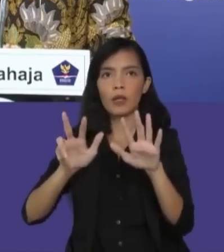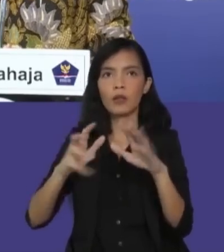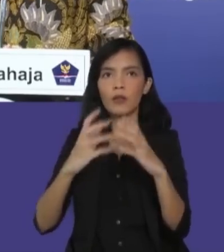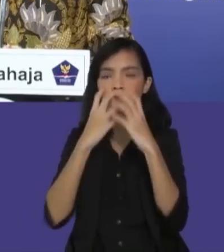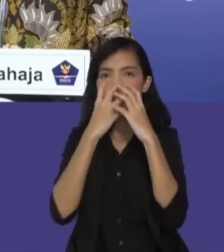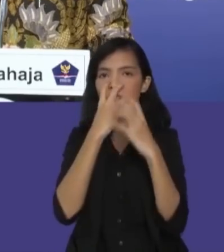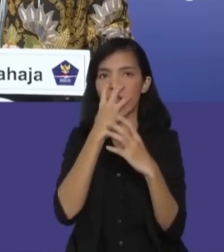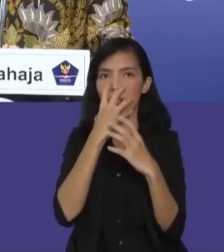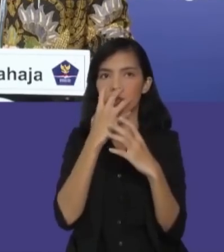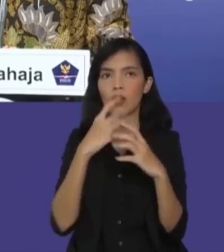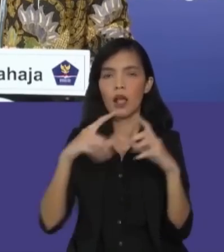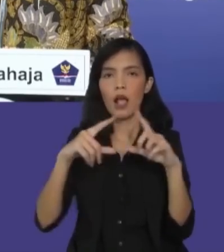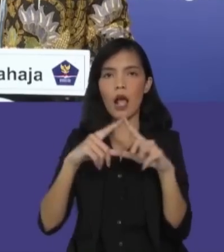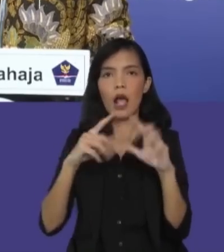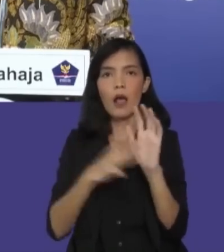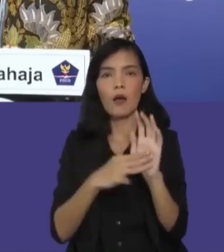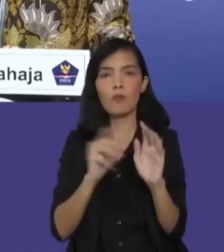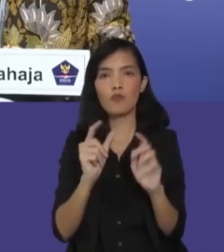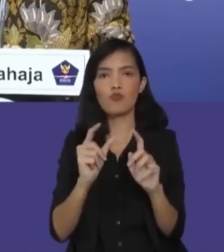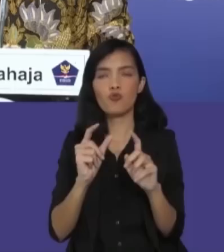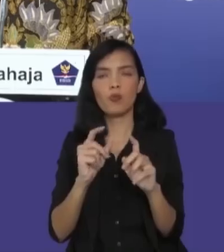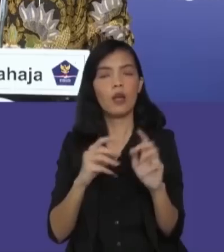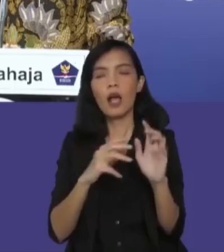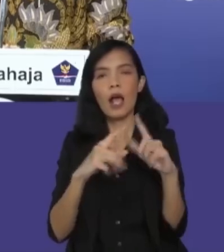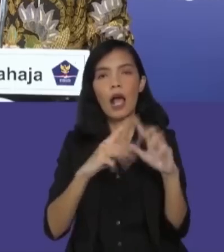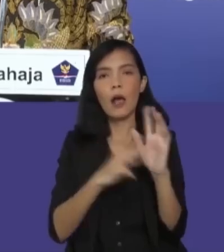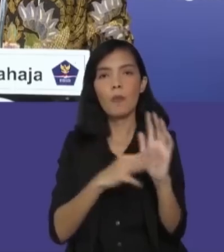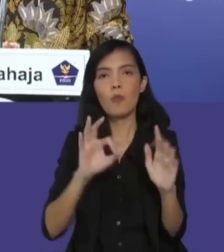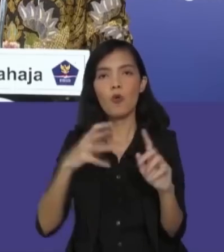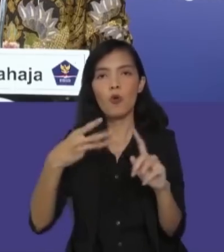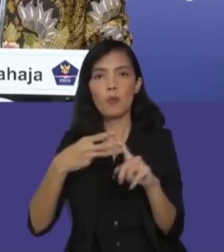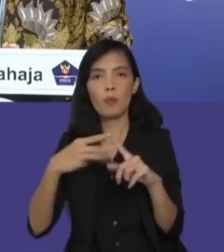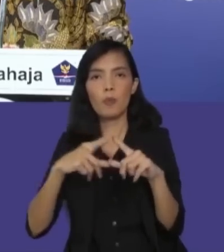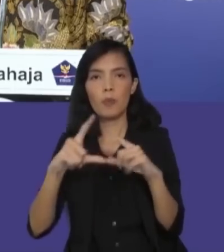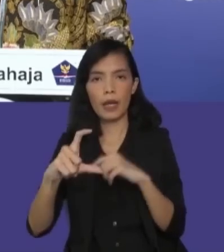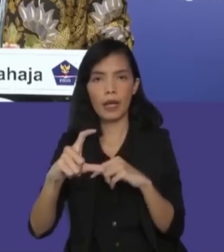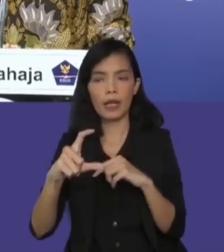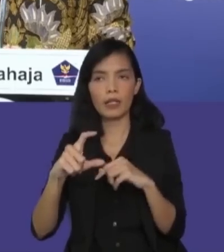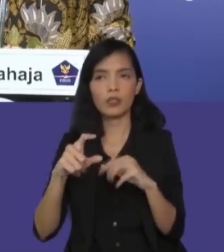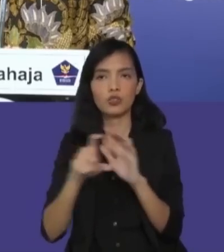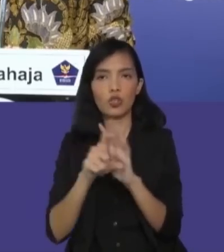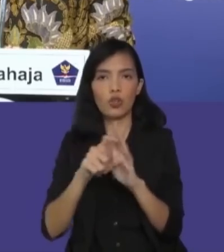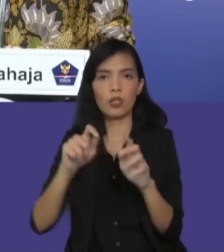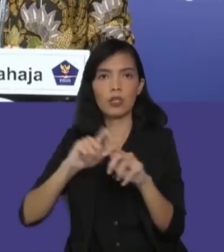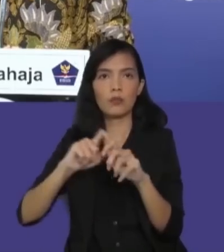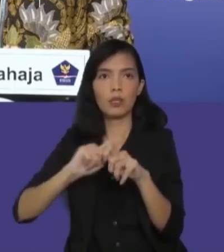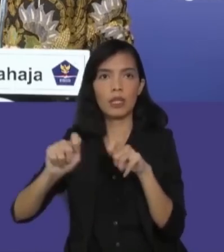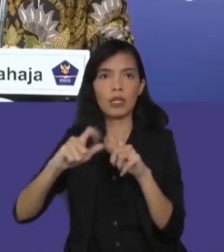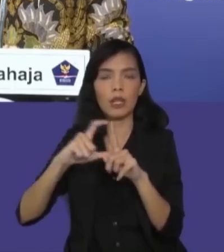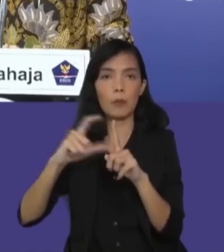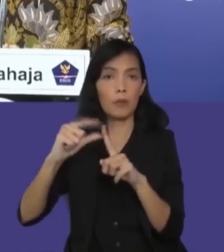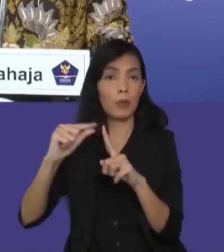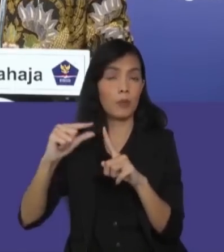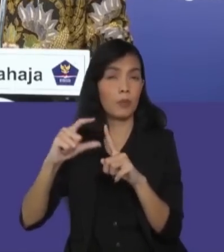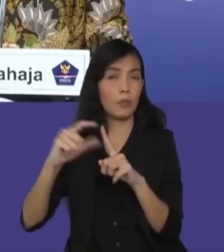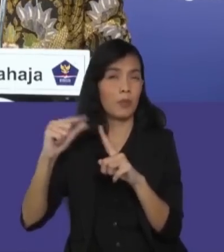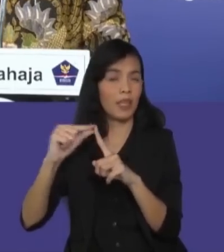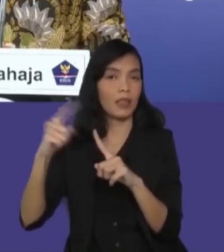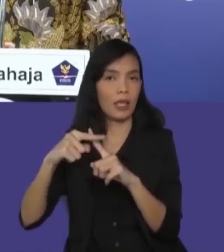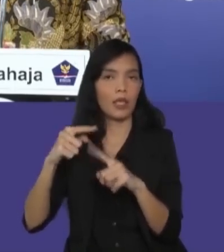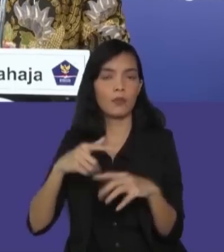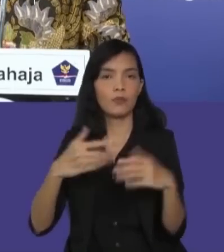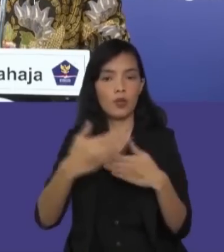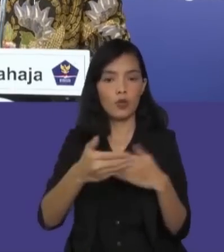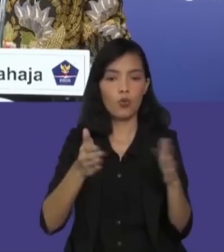ventilator jenis AmbuBag. Nah, yang jenis AmbuBag yang dibuat BPPT misalkan itu juga bisa dipakai untuk